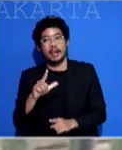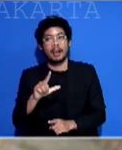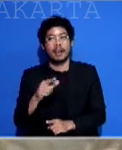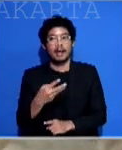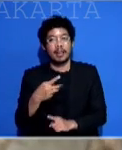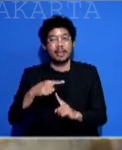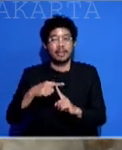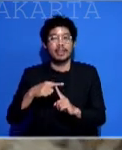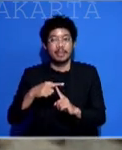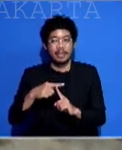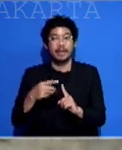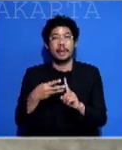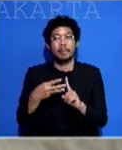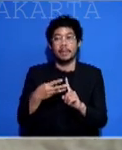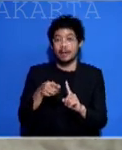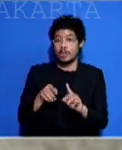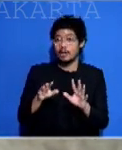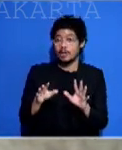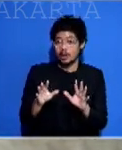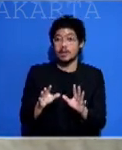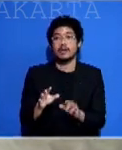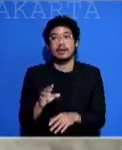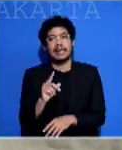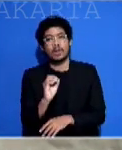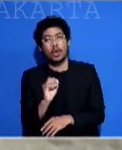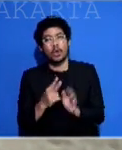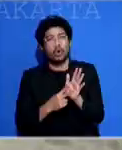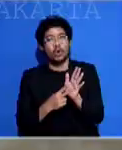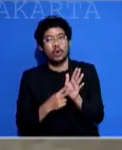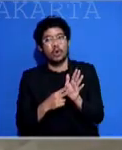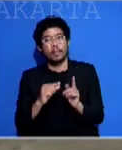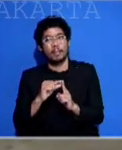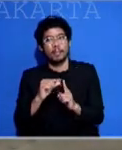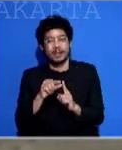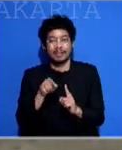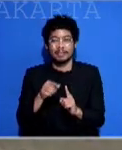sarta rompesan. Pengoseng tigan kambangan sak menika saking tataran kadang taringan cek